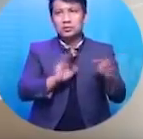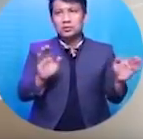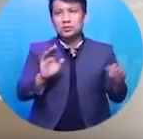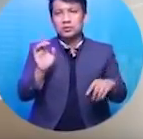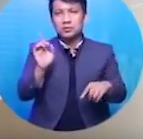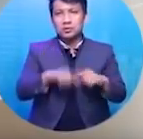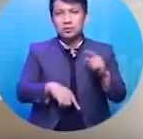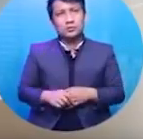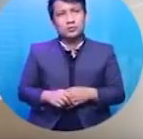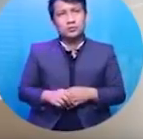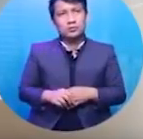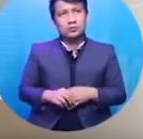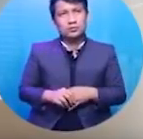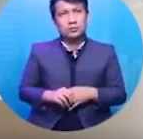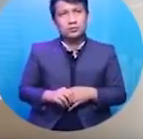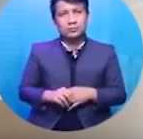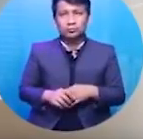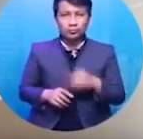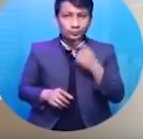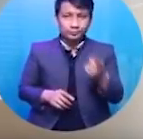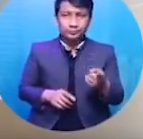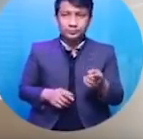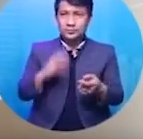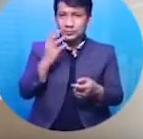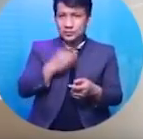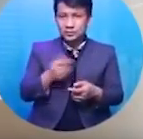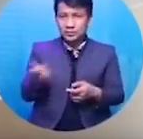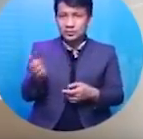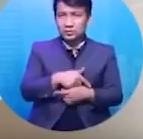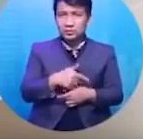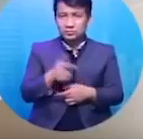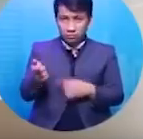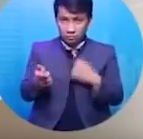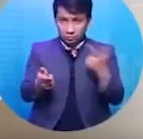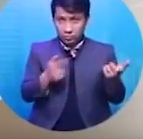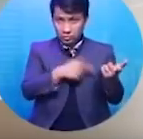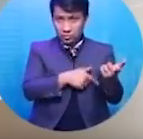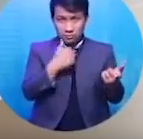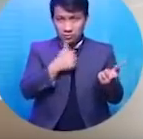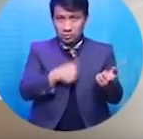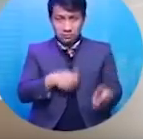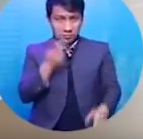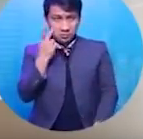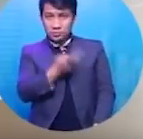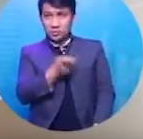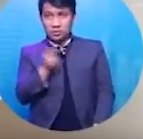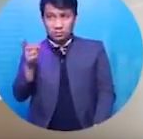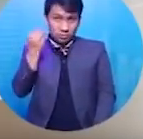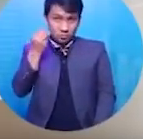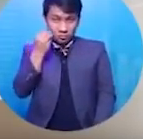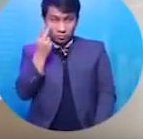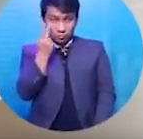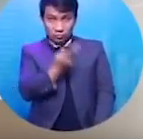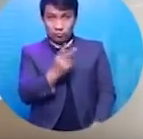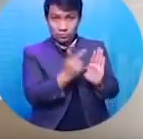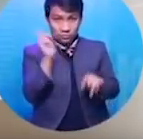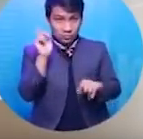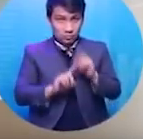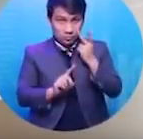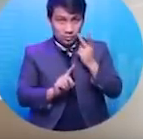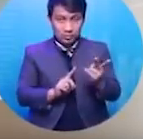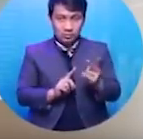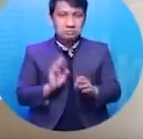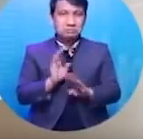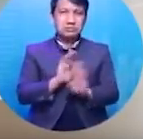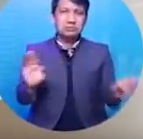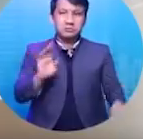po kaya ng utak. So mismo kapatid na nagsabi na gumagamit siya ng droga, pero kayo po mismo, hindi po nakita actual na siya po habang gumagamit? Hindi